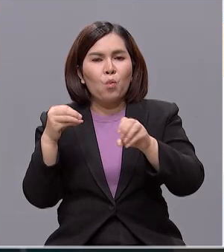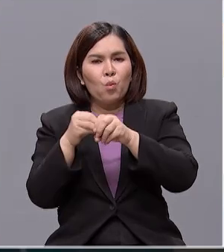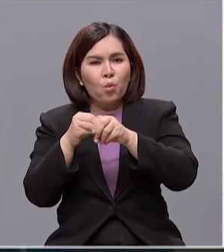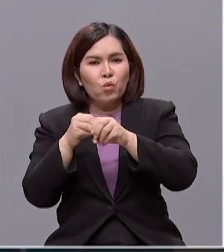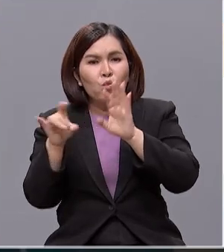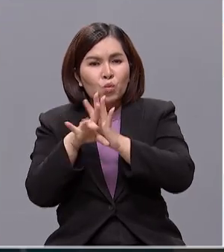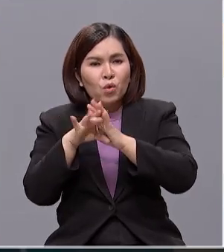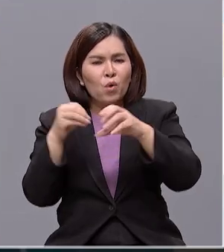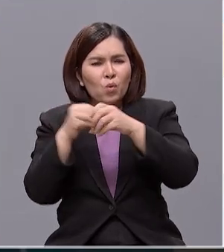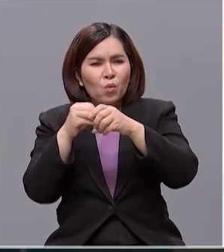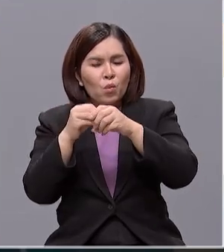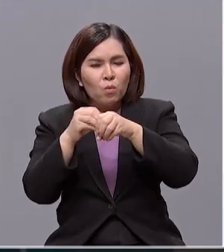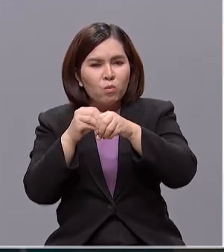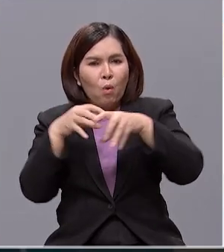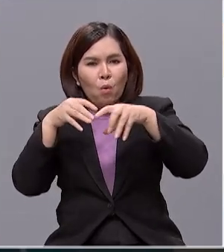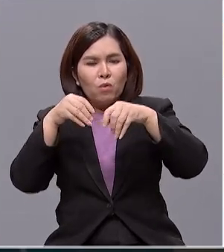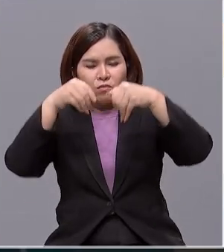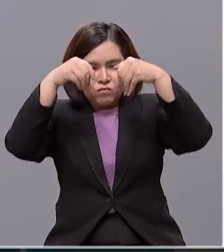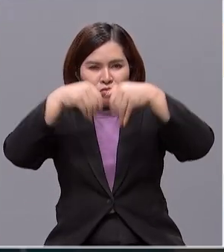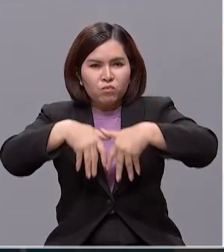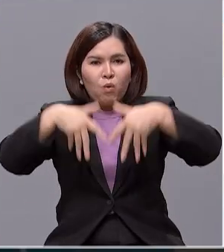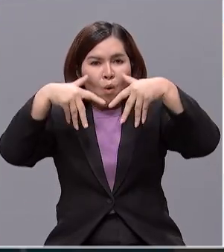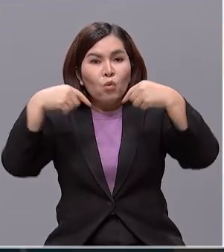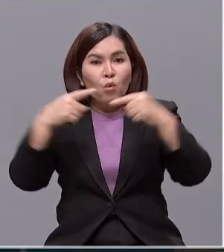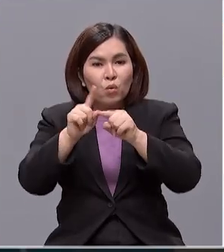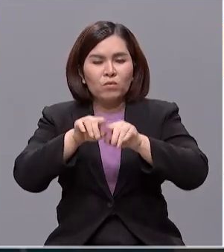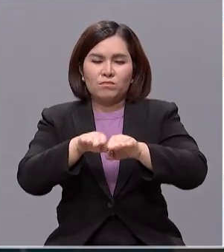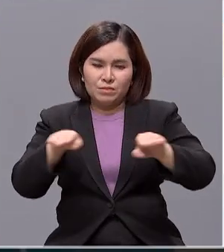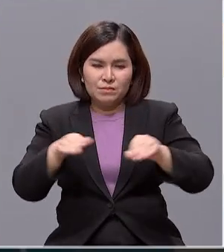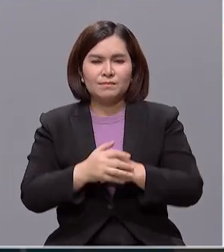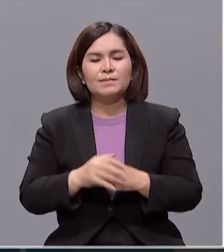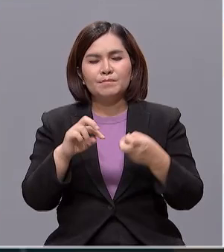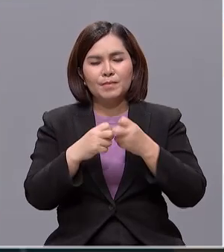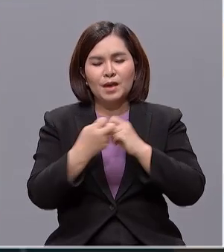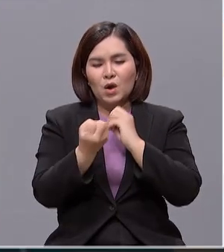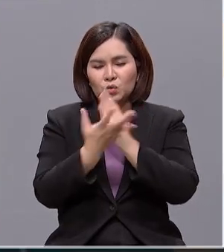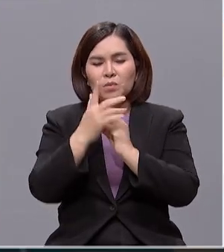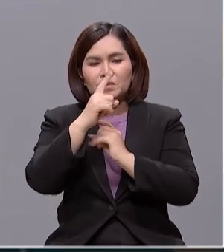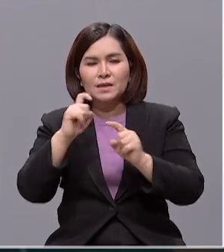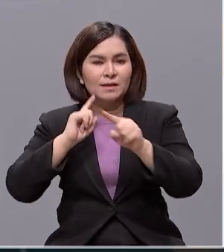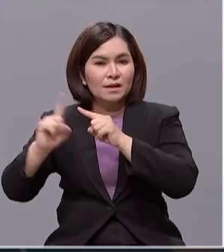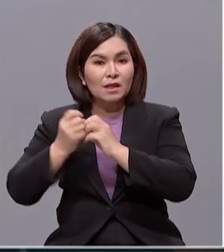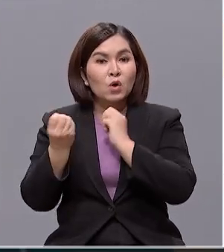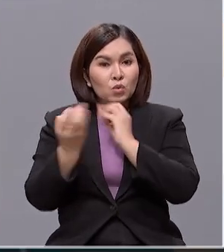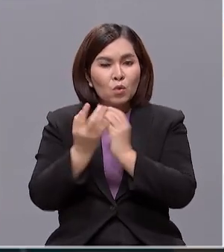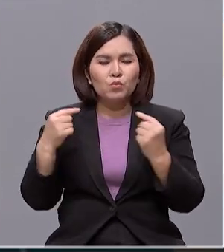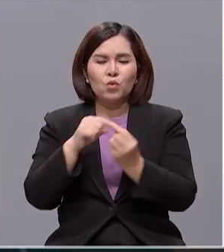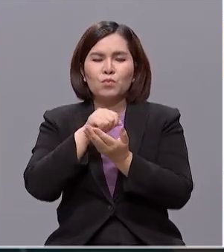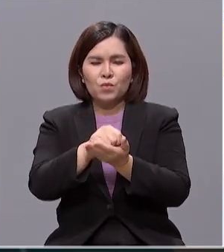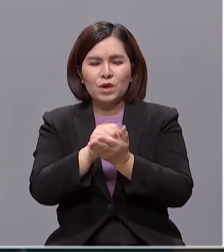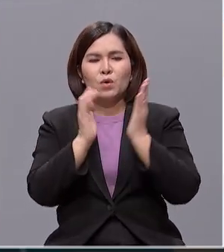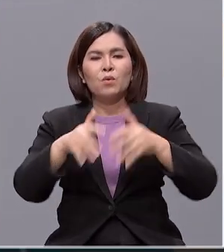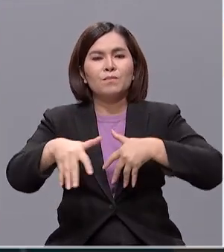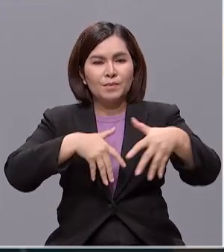ทันน้ำมันเลยเอ่อขึ้นมามาท่วมในพื้นอาคารโดยความเสียหายที่เกิดขึ้นกระทบในส่วนการให้บริการ